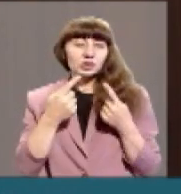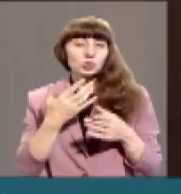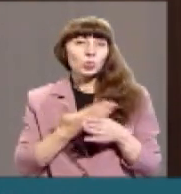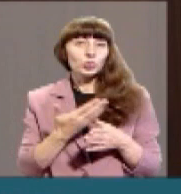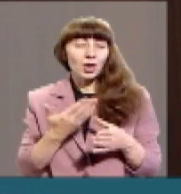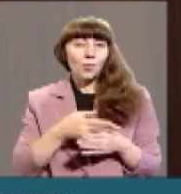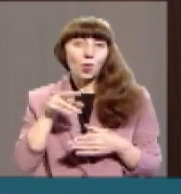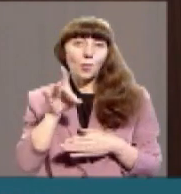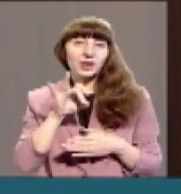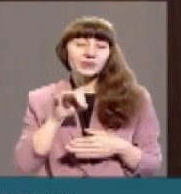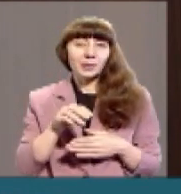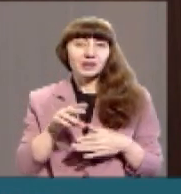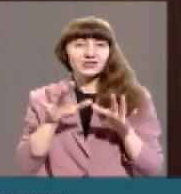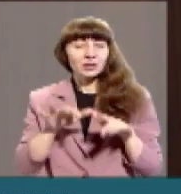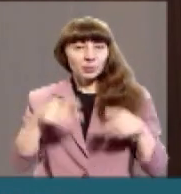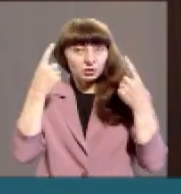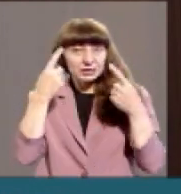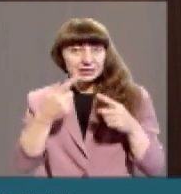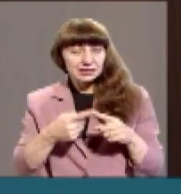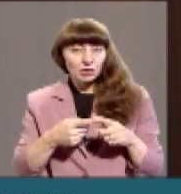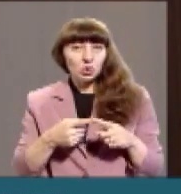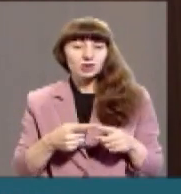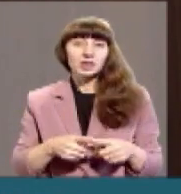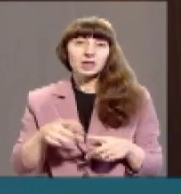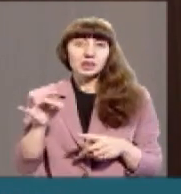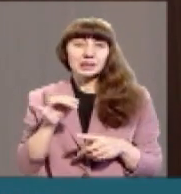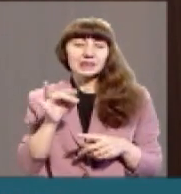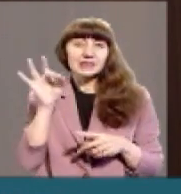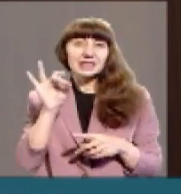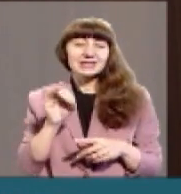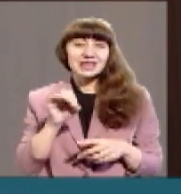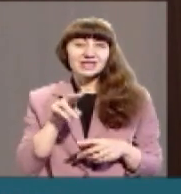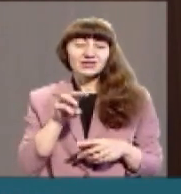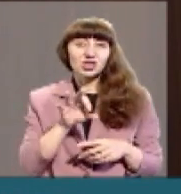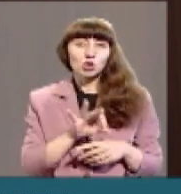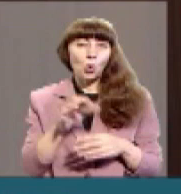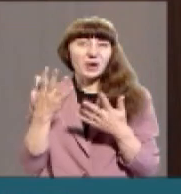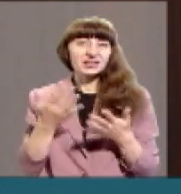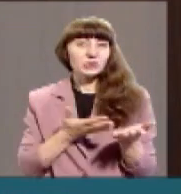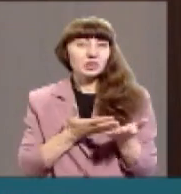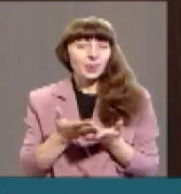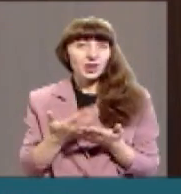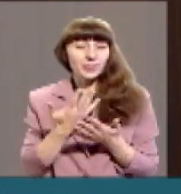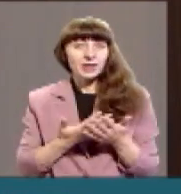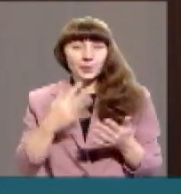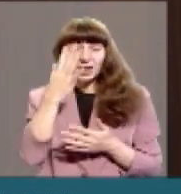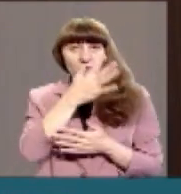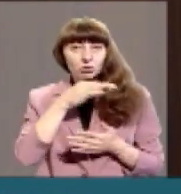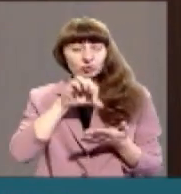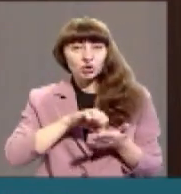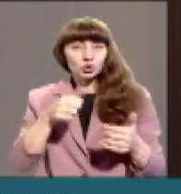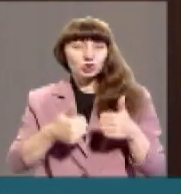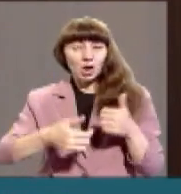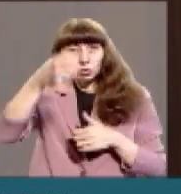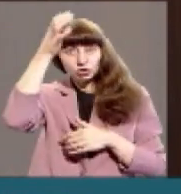по предметам информационно-технологического и естественно-математического направления. К примеру, за 5 лет участия в